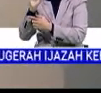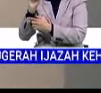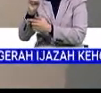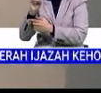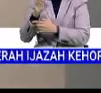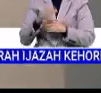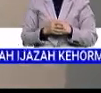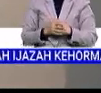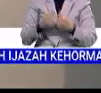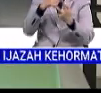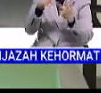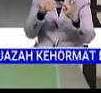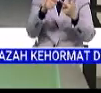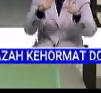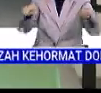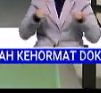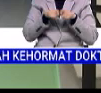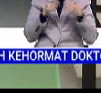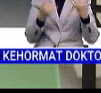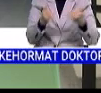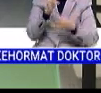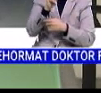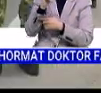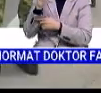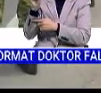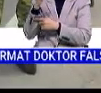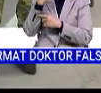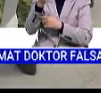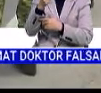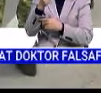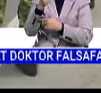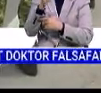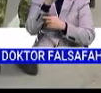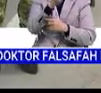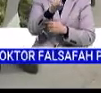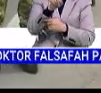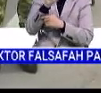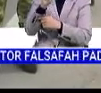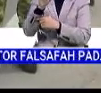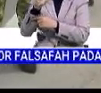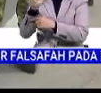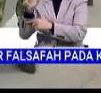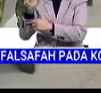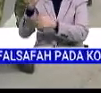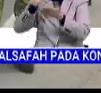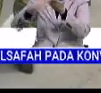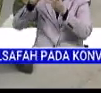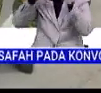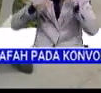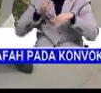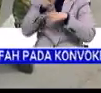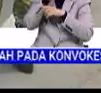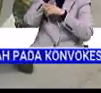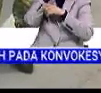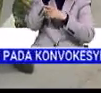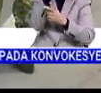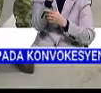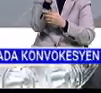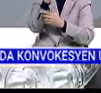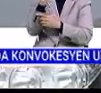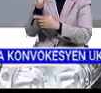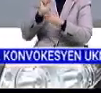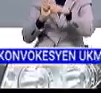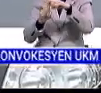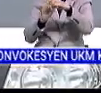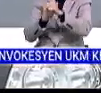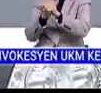Ahmad Rafai. Sehingga kini, KKM telah melaksanakan 133 ujian saringan dan sebanyak 19 kes